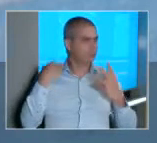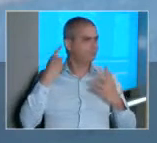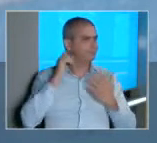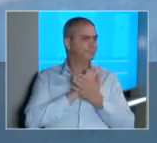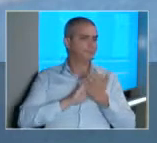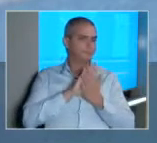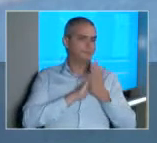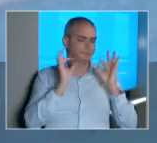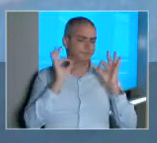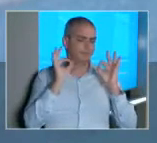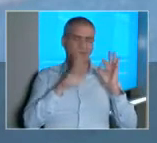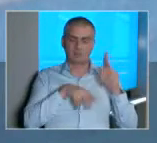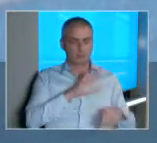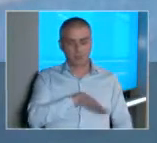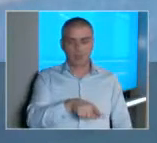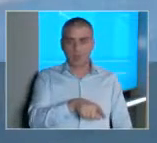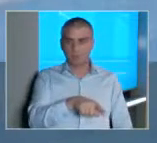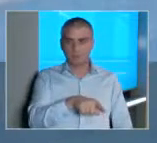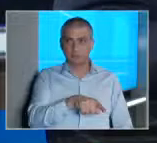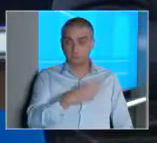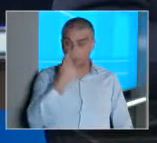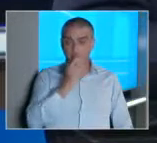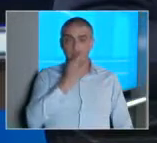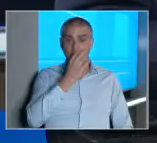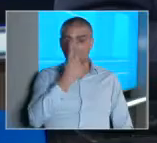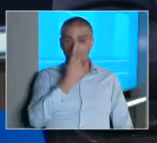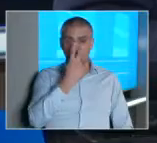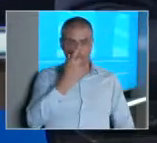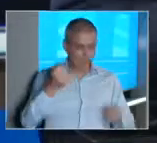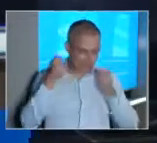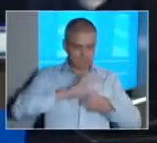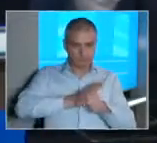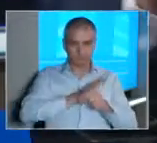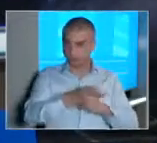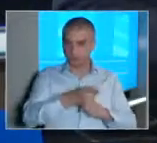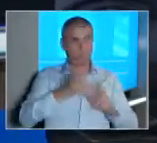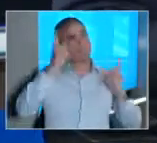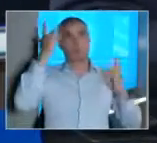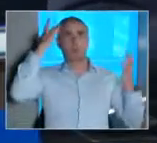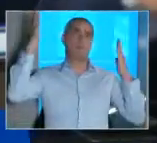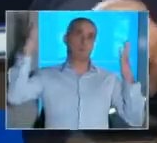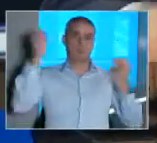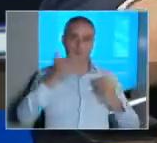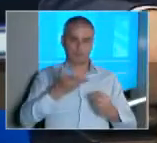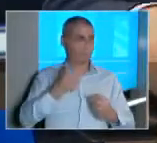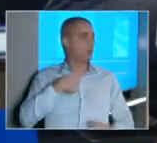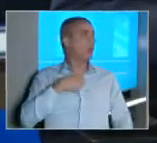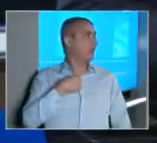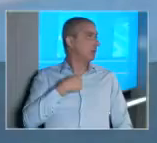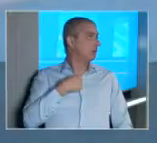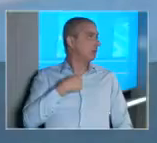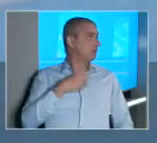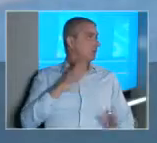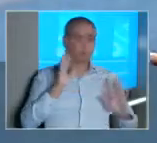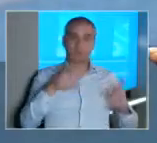ממנו את המילים. זה לא שינוי קוסמטי. ילד בן שנה או שנתיים מטלטלים באכזריות, פתאום אכפת לו מהדבר. חברים, אנחנו...